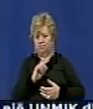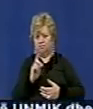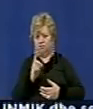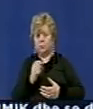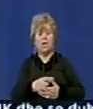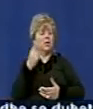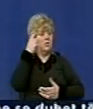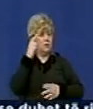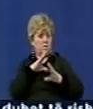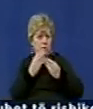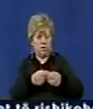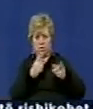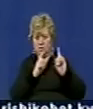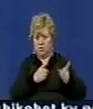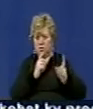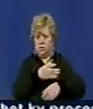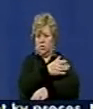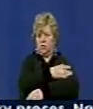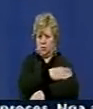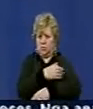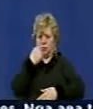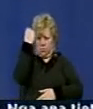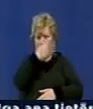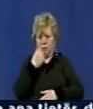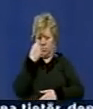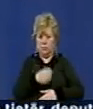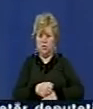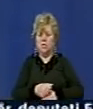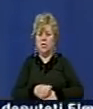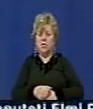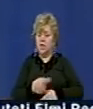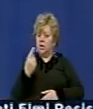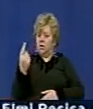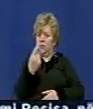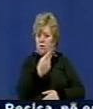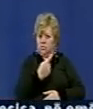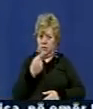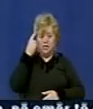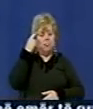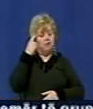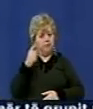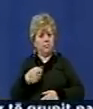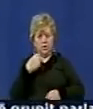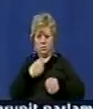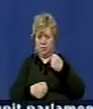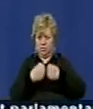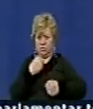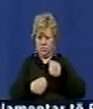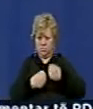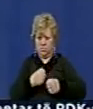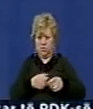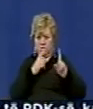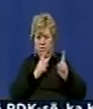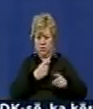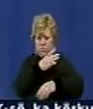E dim të gjithë se lufta e ushtrisë qlirimtare të Kosovës nuk mund të njëloset nga individ që pretendohet se kanë kryer krime. Lufta